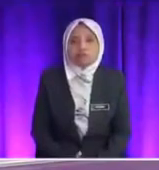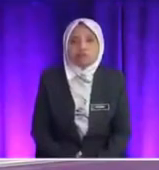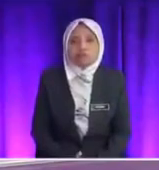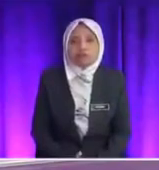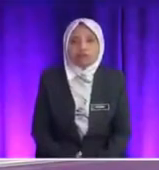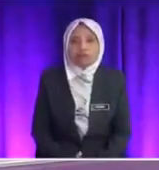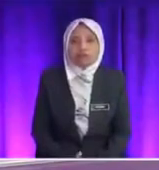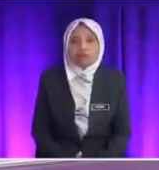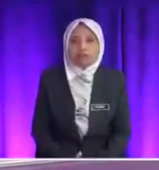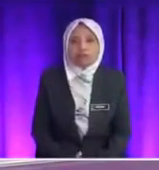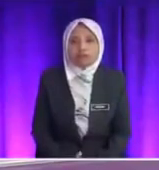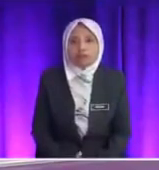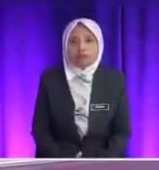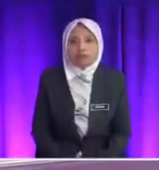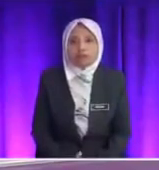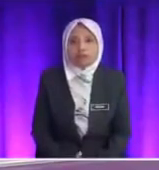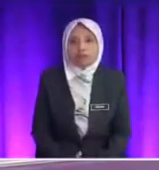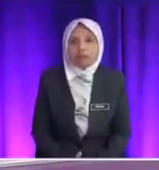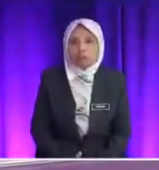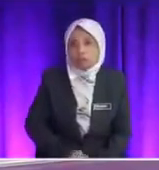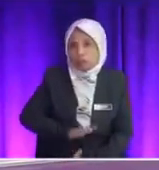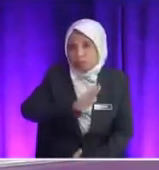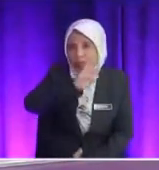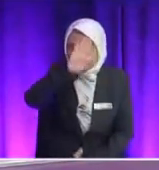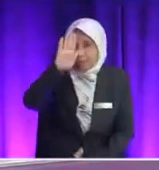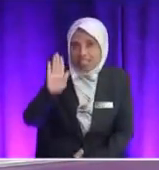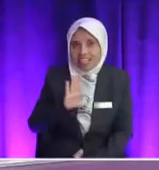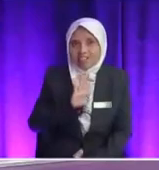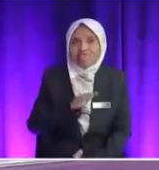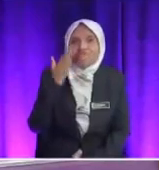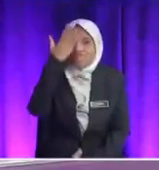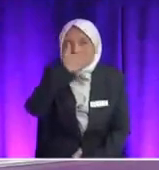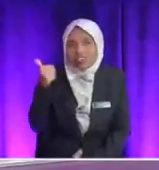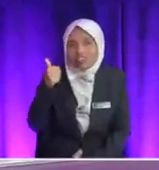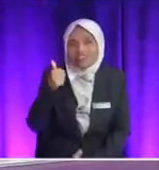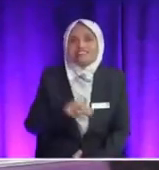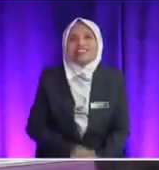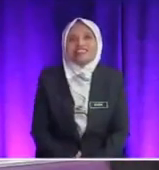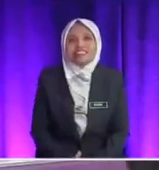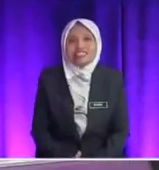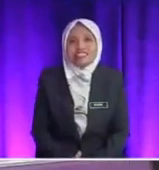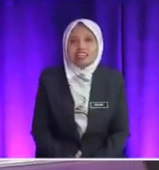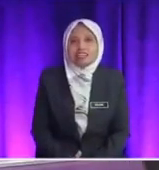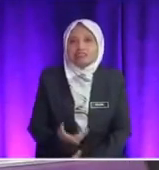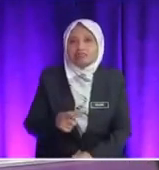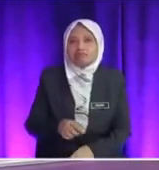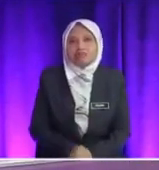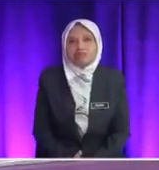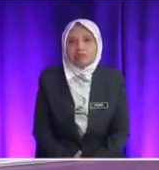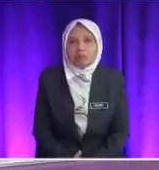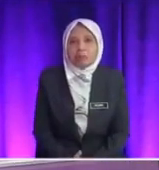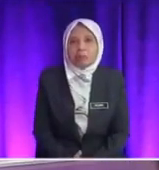hai oh bekil ada video bugil baru dicoba so-hye dan namun kebas